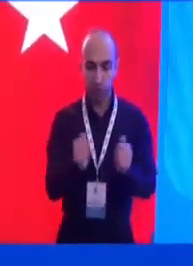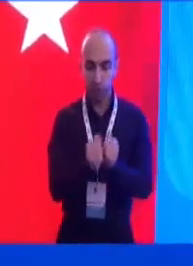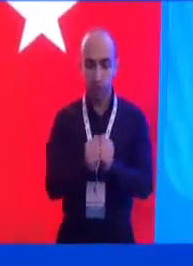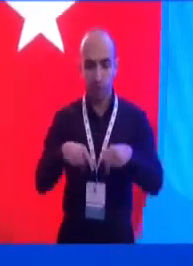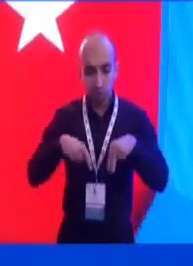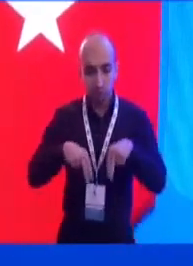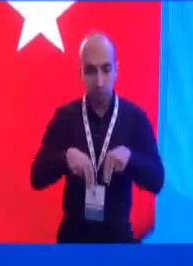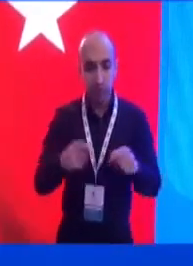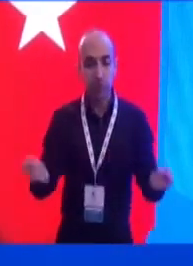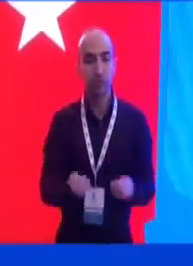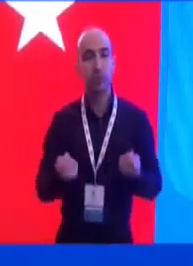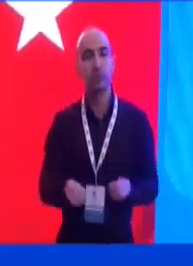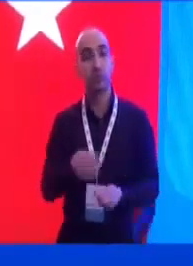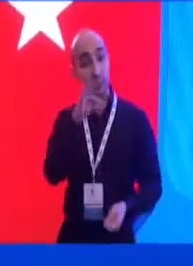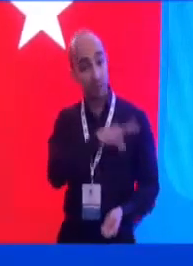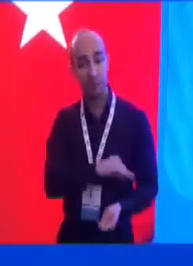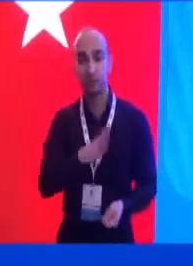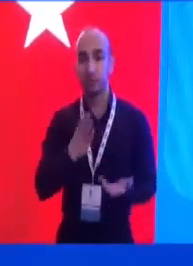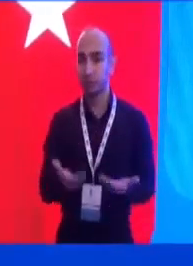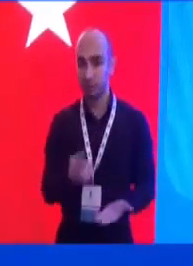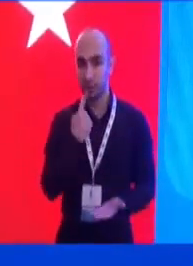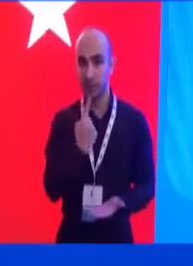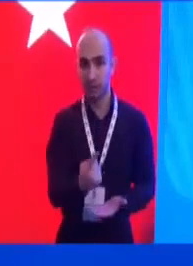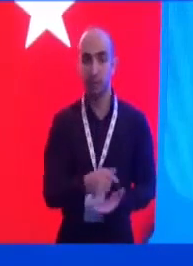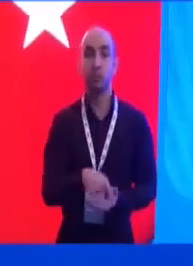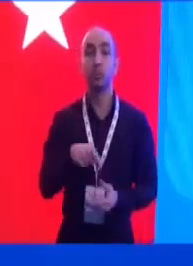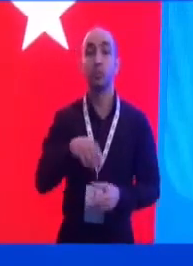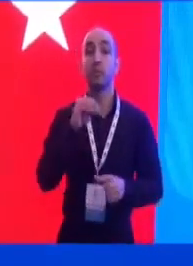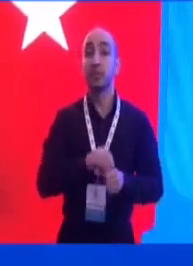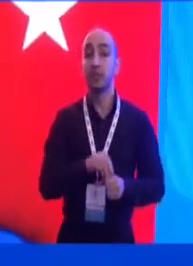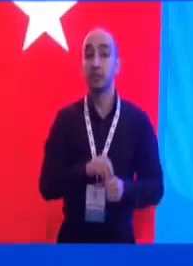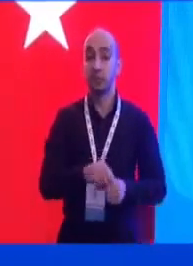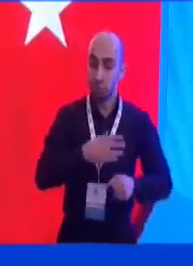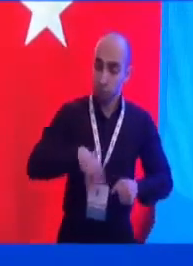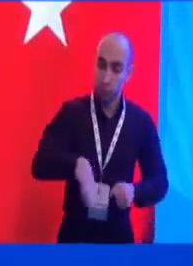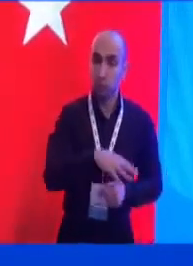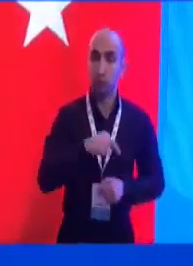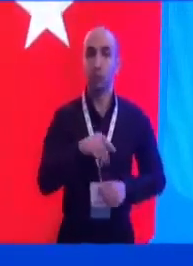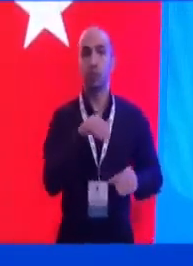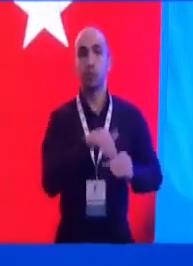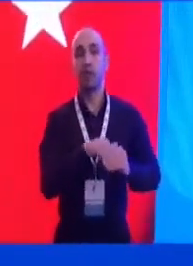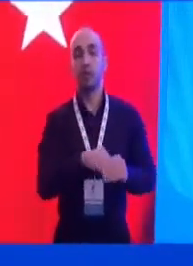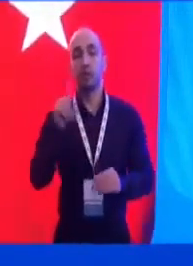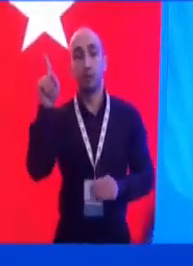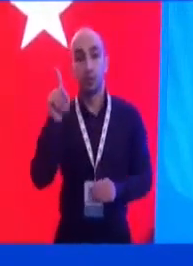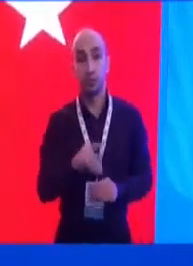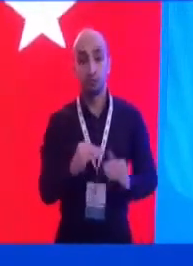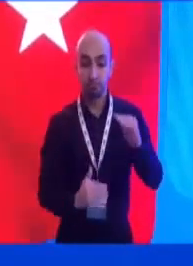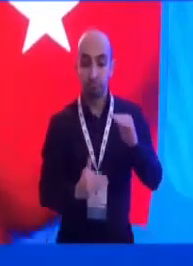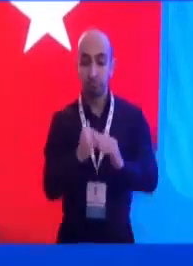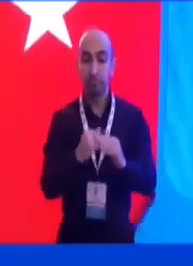çalışmaya ihtiyacımız var dedik. Bunun için bütün parti organları için yüksek cinsiyet kotaları